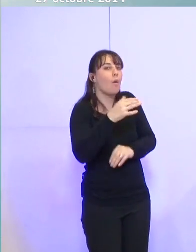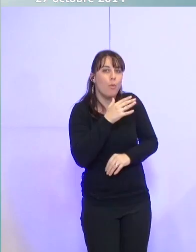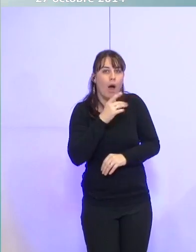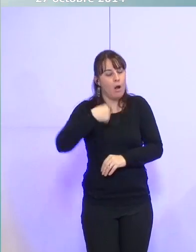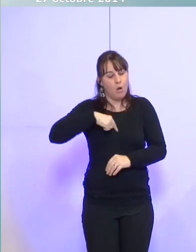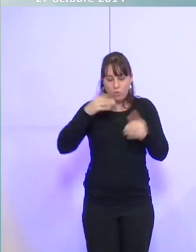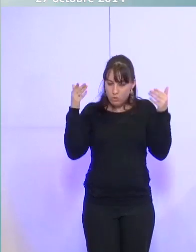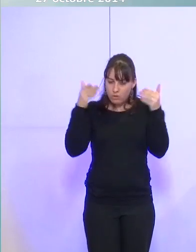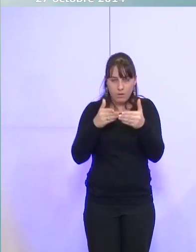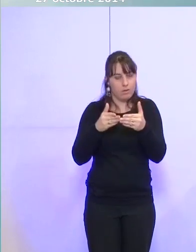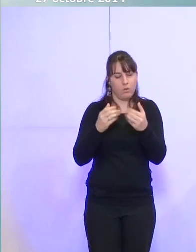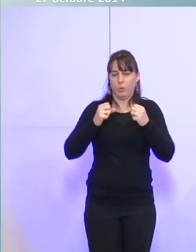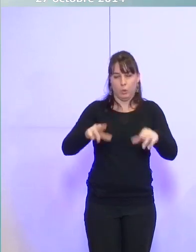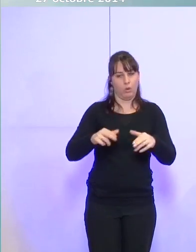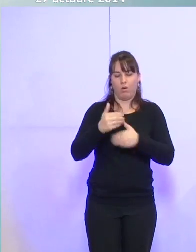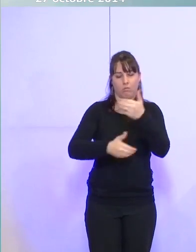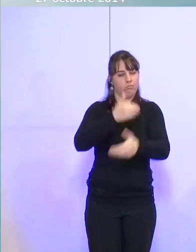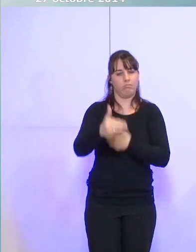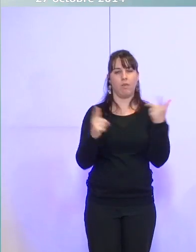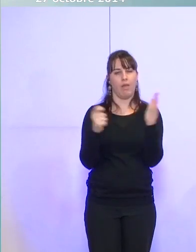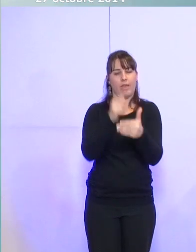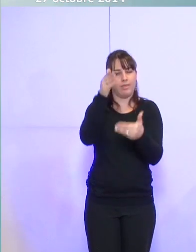cap collectivement, soyez-en sûrs.